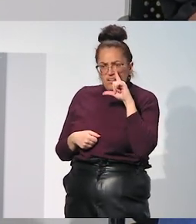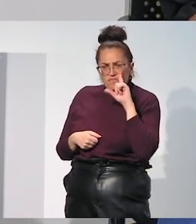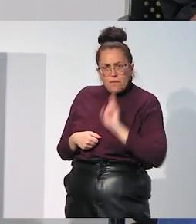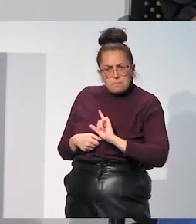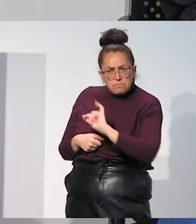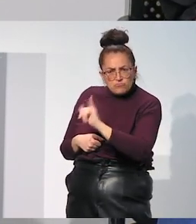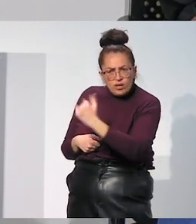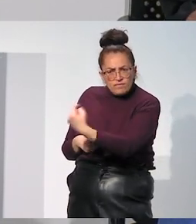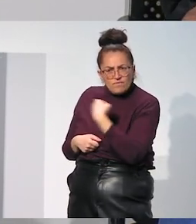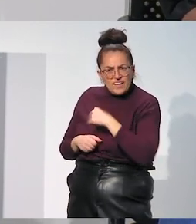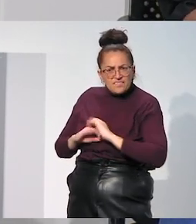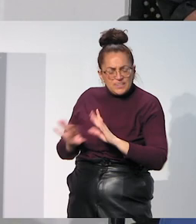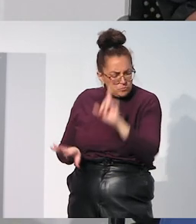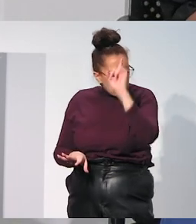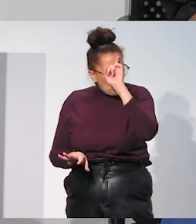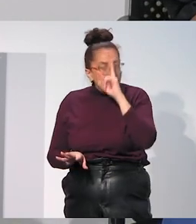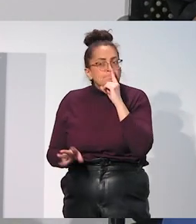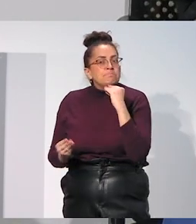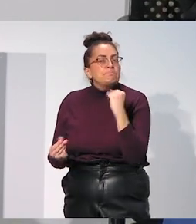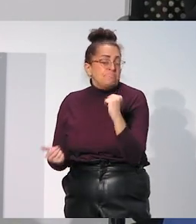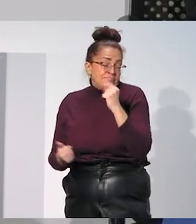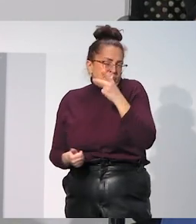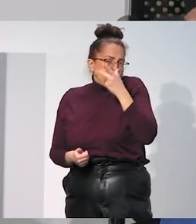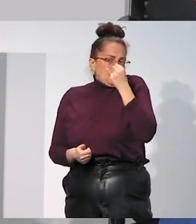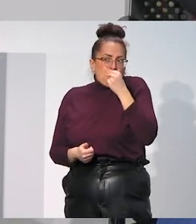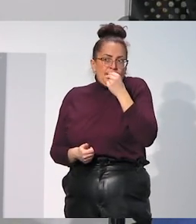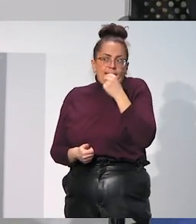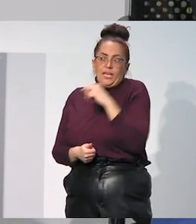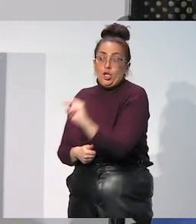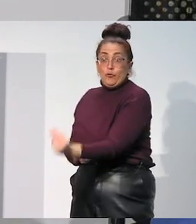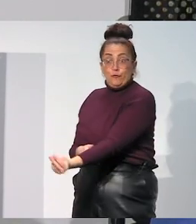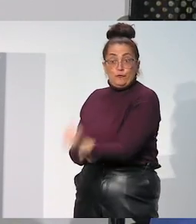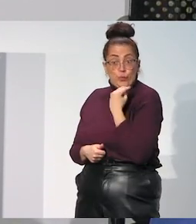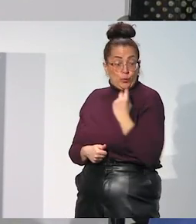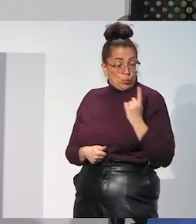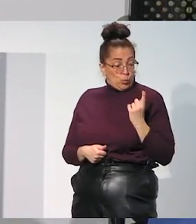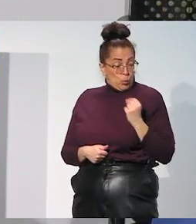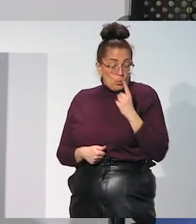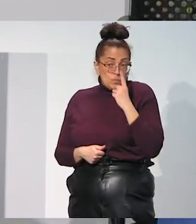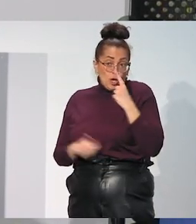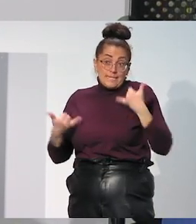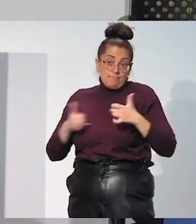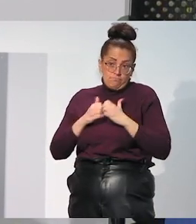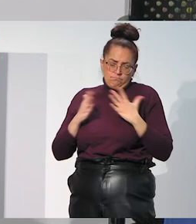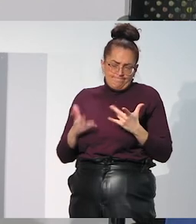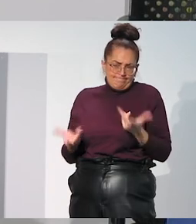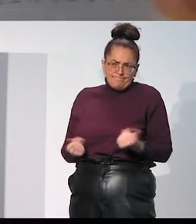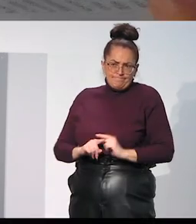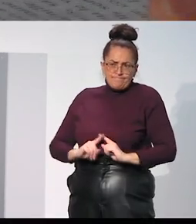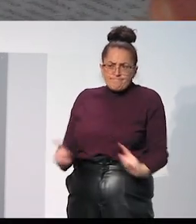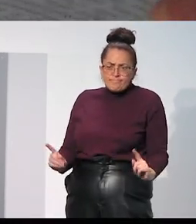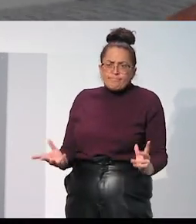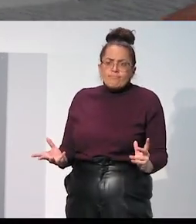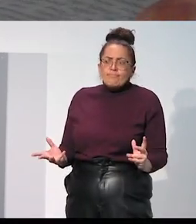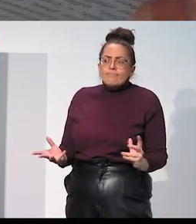devine. La tante a dû sentir que ça n'allait pas dans cette maison. C'est